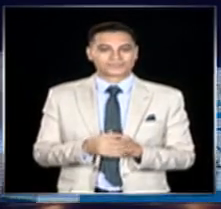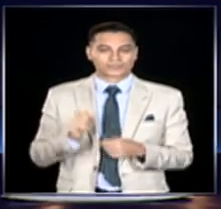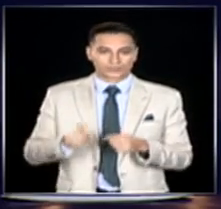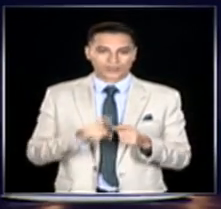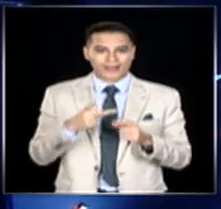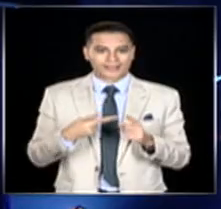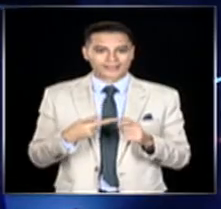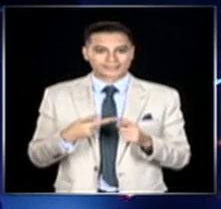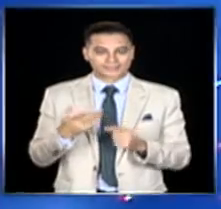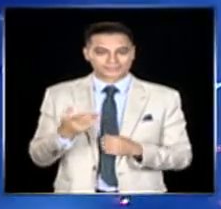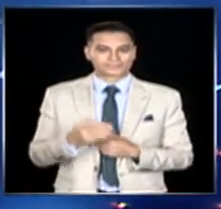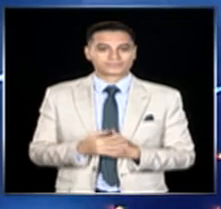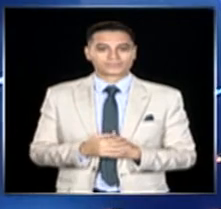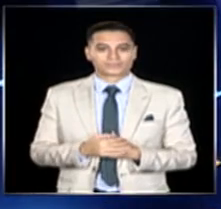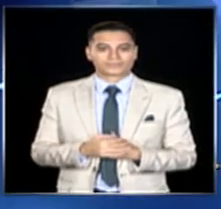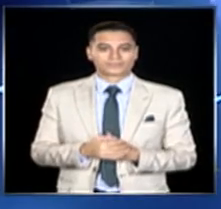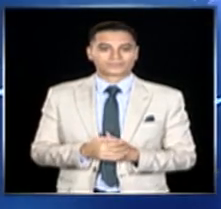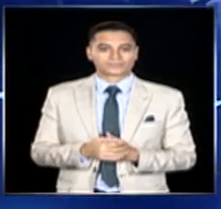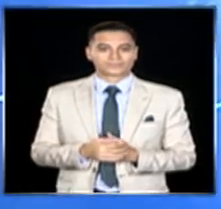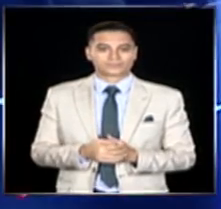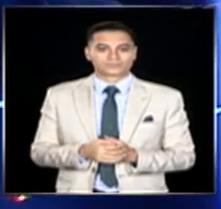السؤال الثاني: